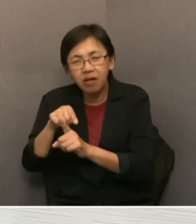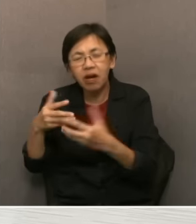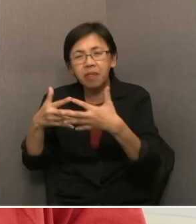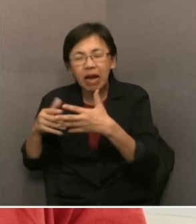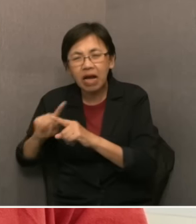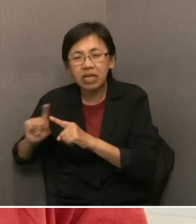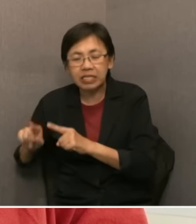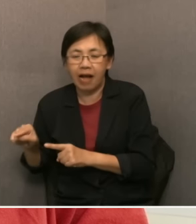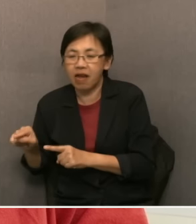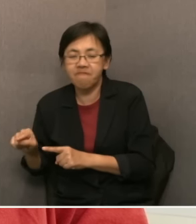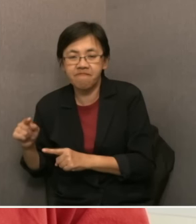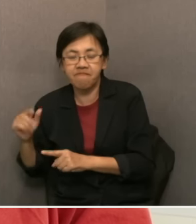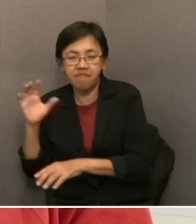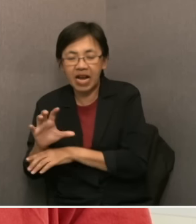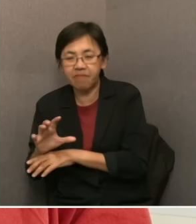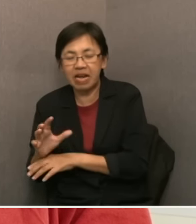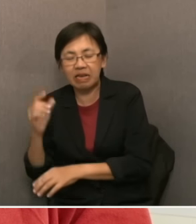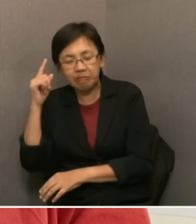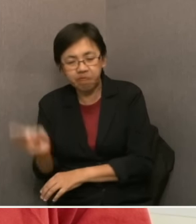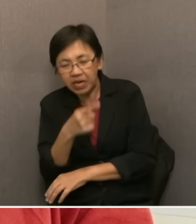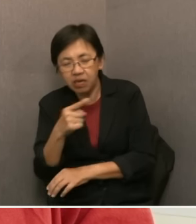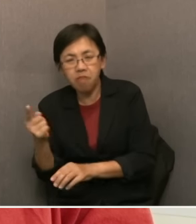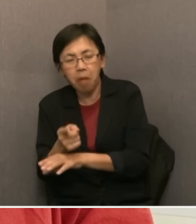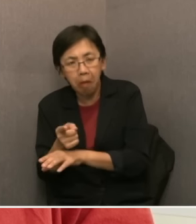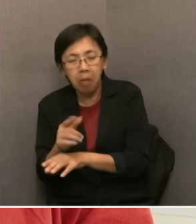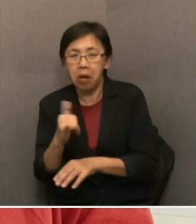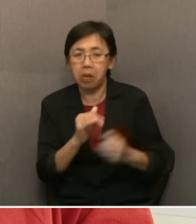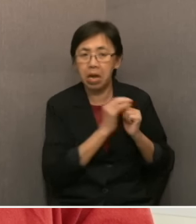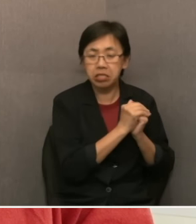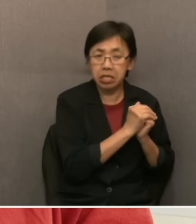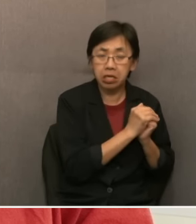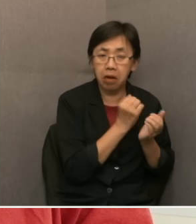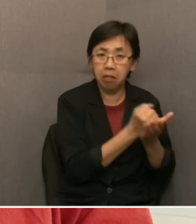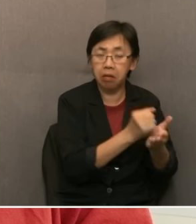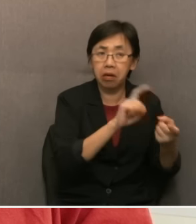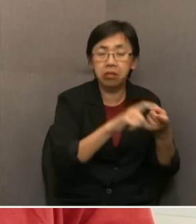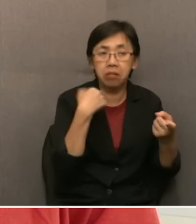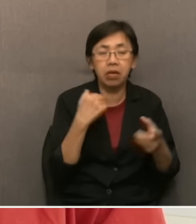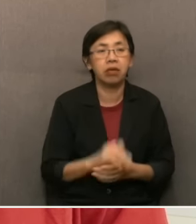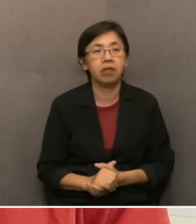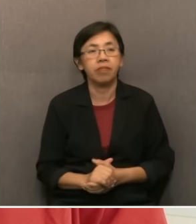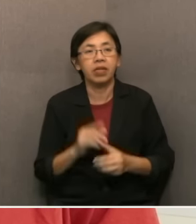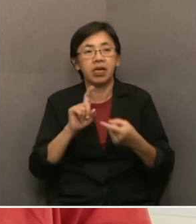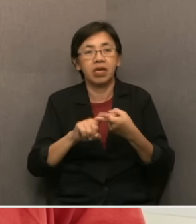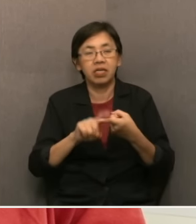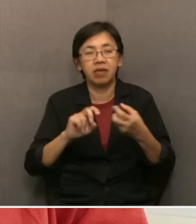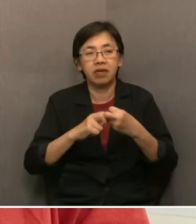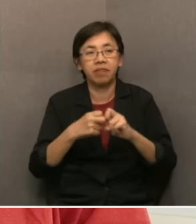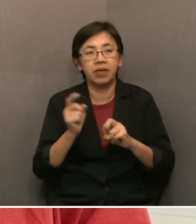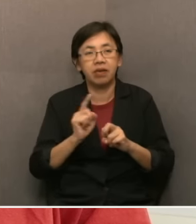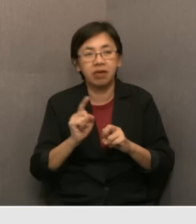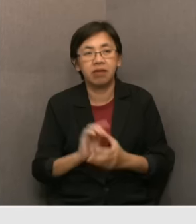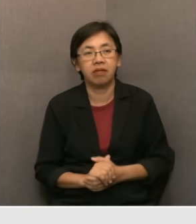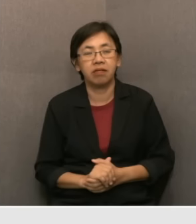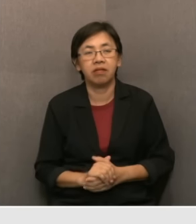นิวเคลียร์มันก็มีอาจารย์มว่ามันเป็นยังไงจริงมั้ยเออรัสเซียเองนะคะมีเรียกว่าข้อเปราะบางอยู่ข้อนึงก็คือเรื่องของ